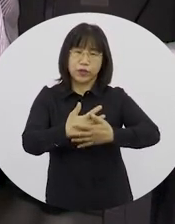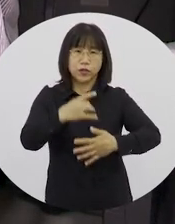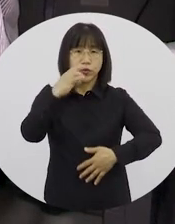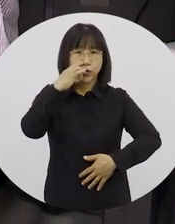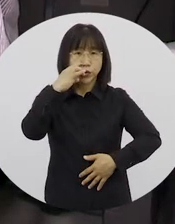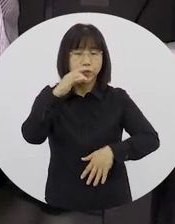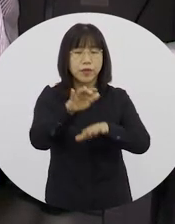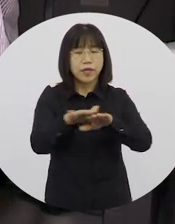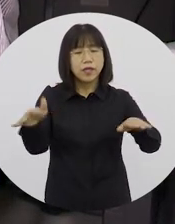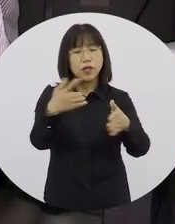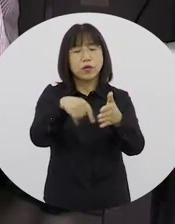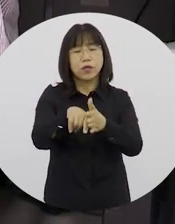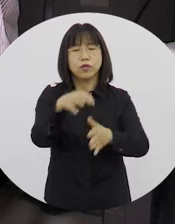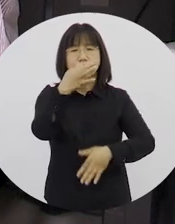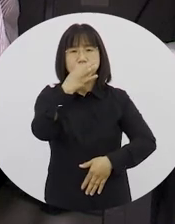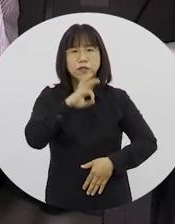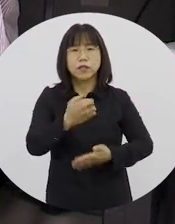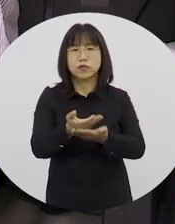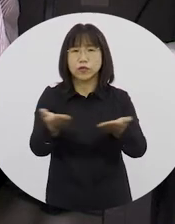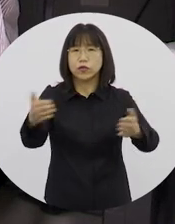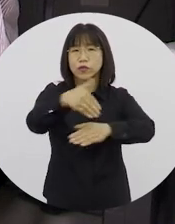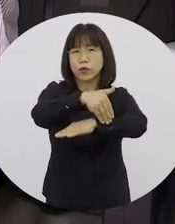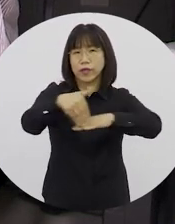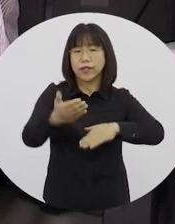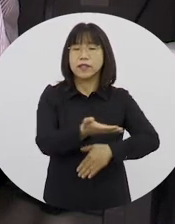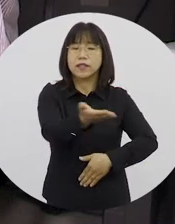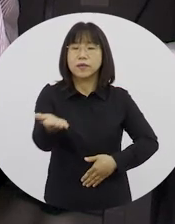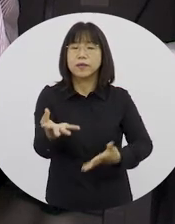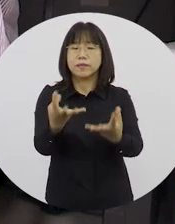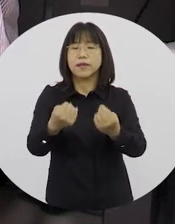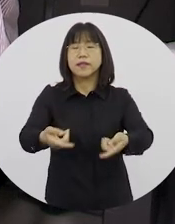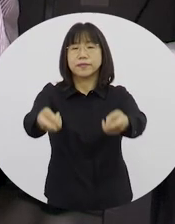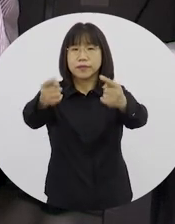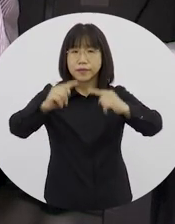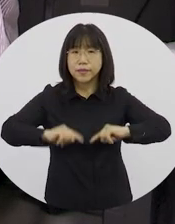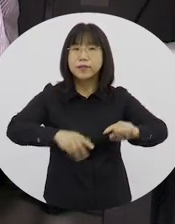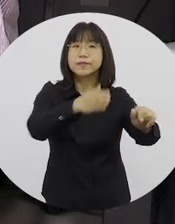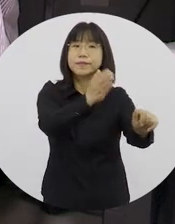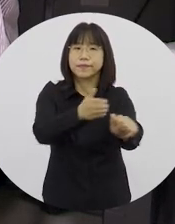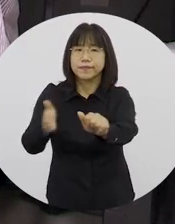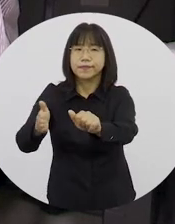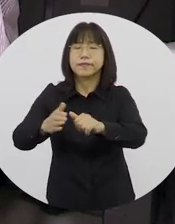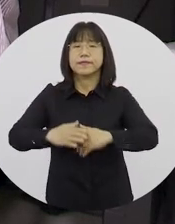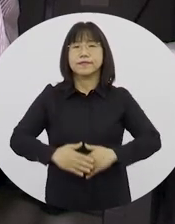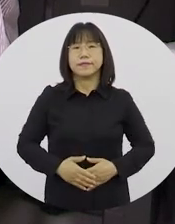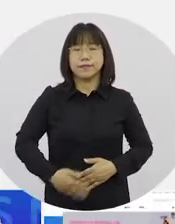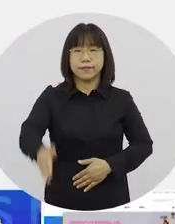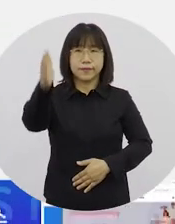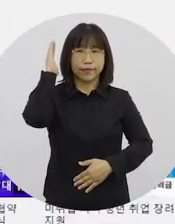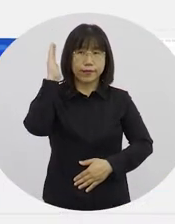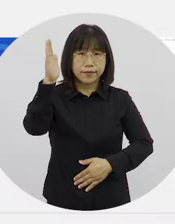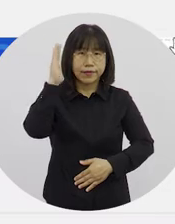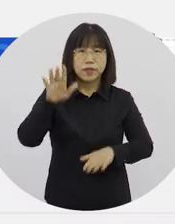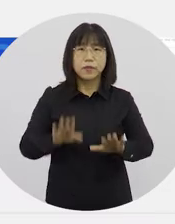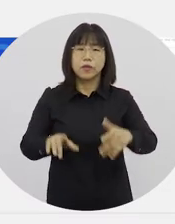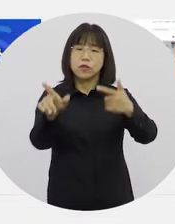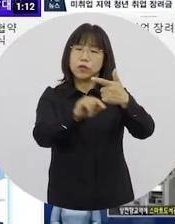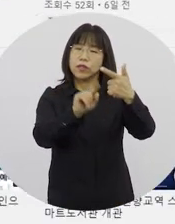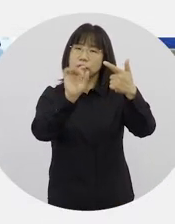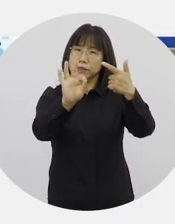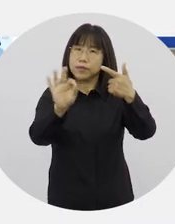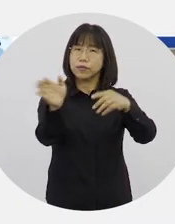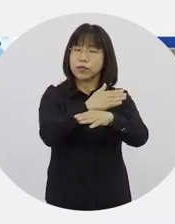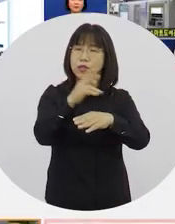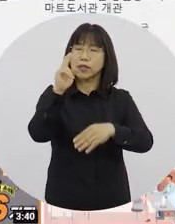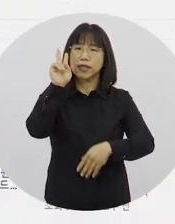궁금증을 해소하는 데 유익한 시간이 될 예정입니다. 구민 여러분들의 많은 참여를 바랍니다. 강좌는 오는